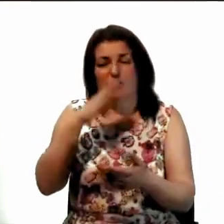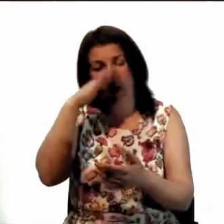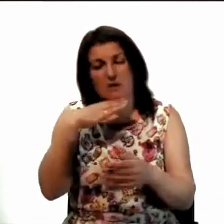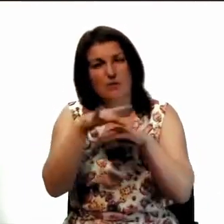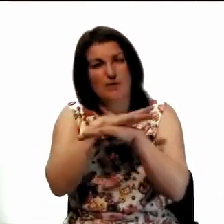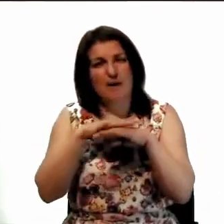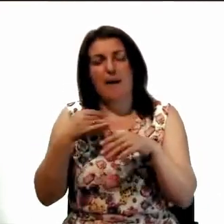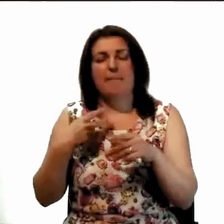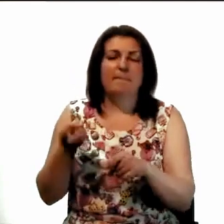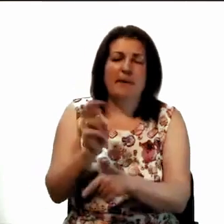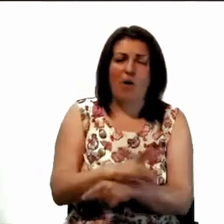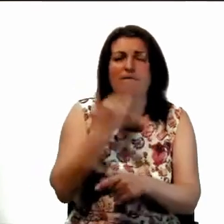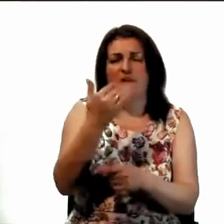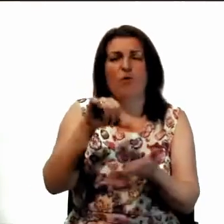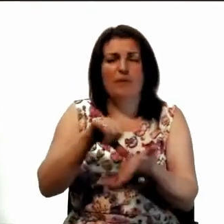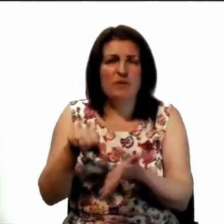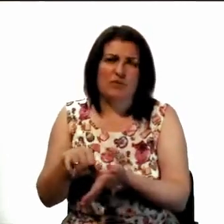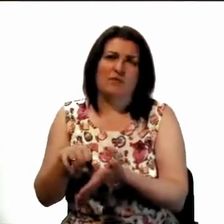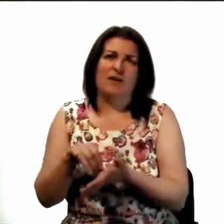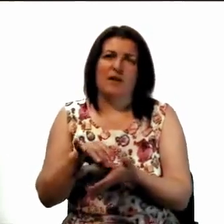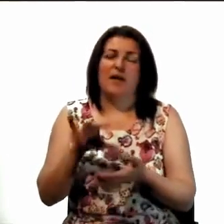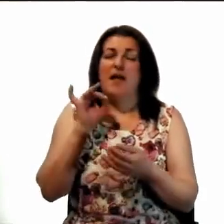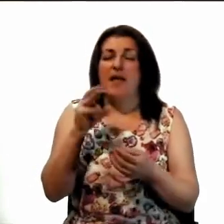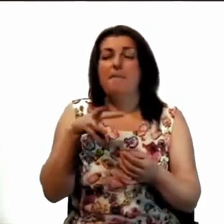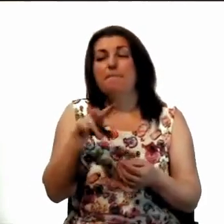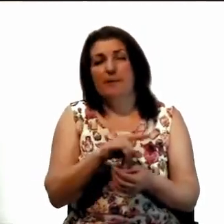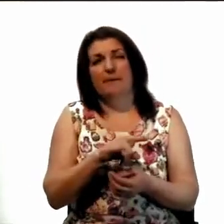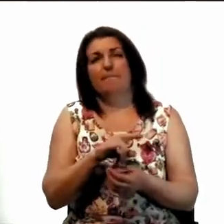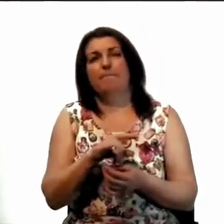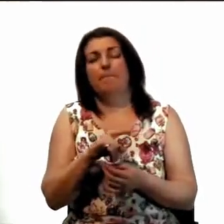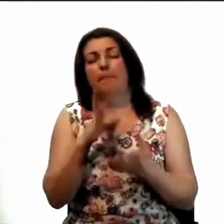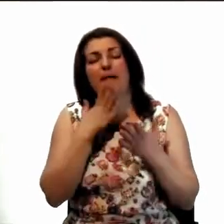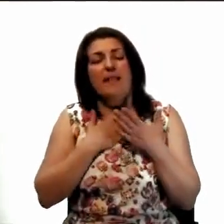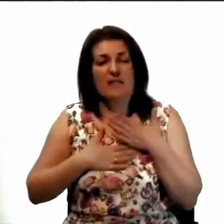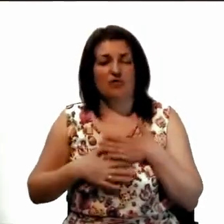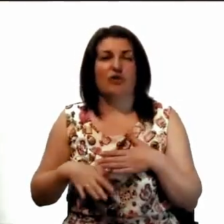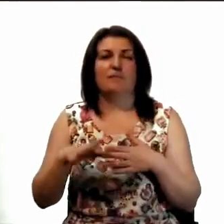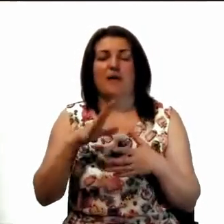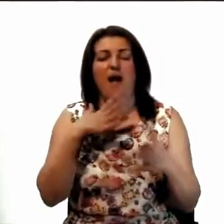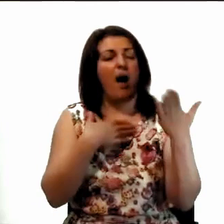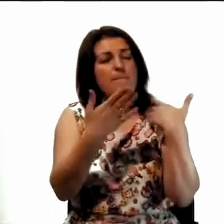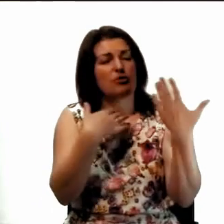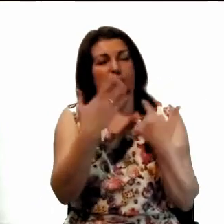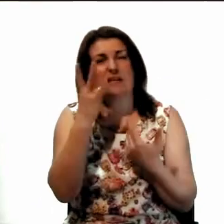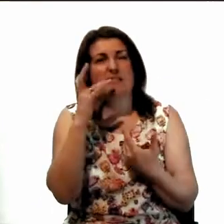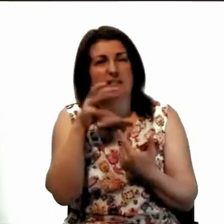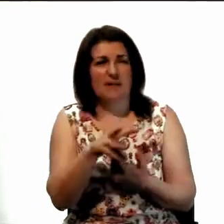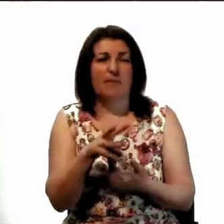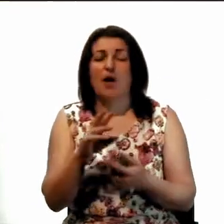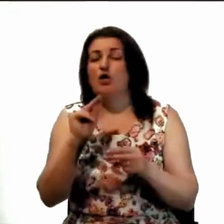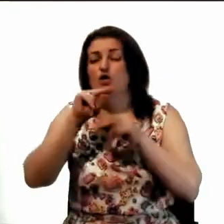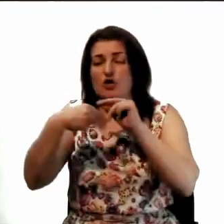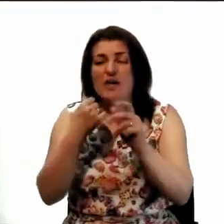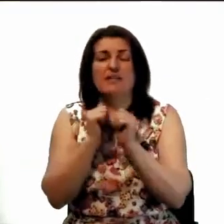Небесному, мы приходим в Его присутствие, и мы наслаждаемся общением с Ним